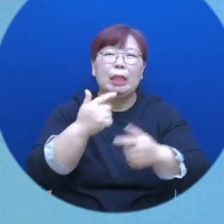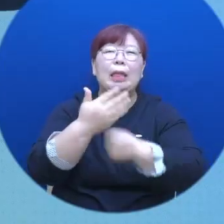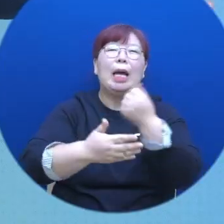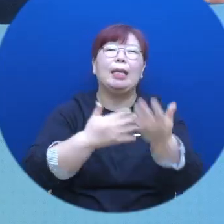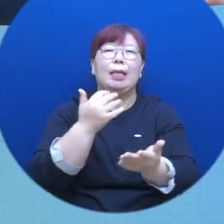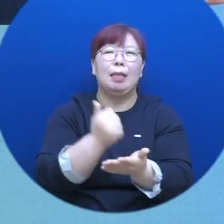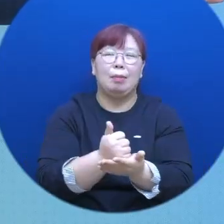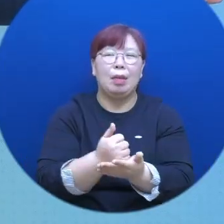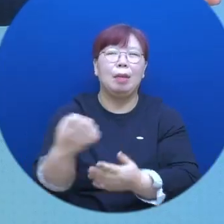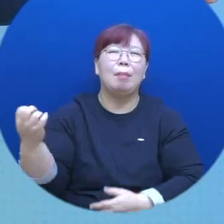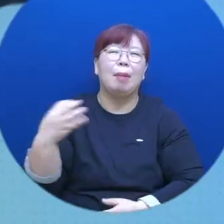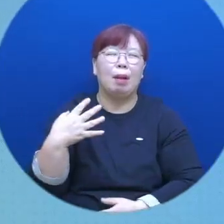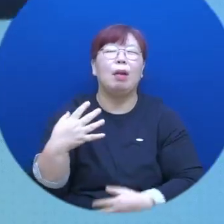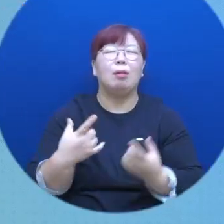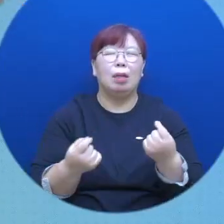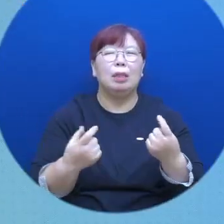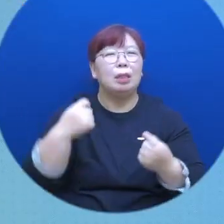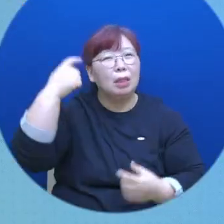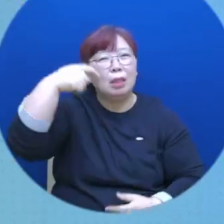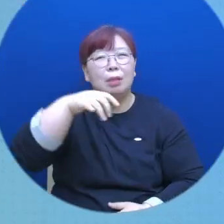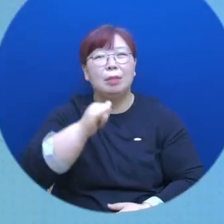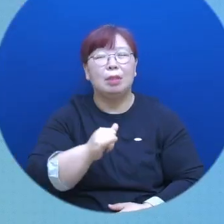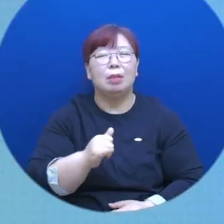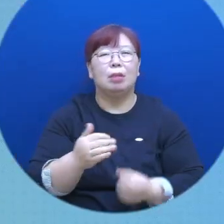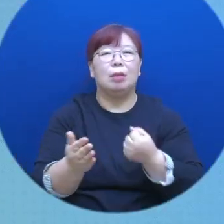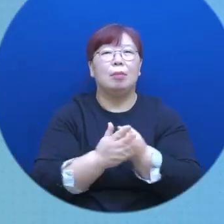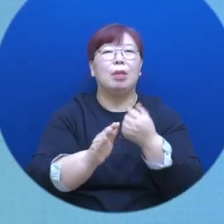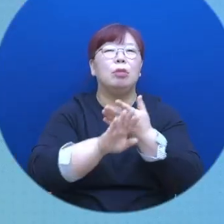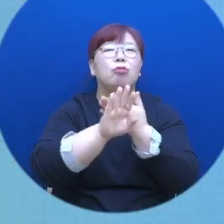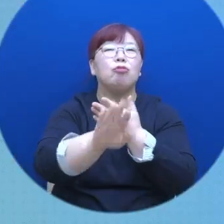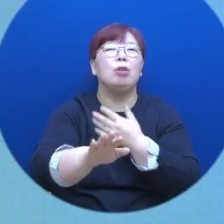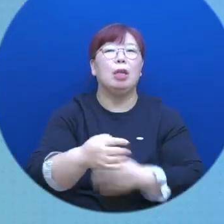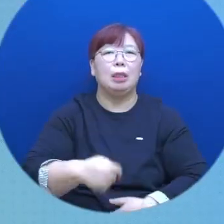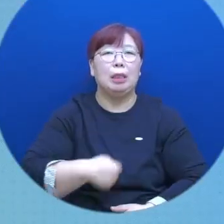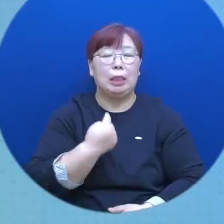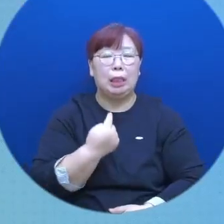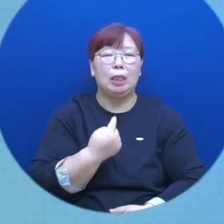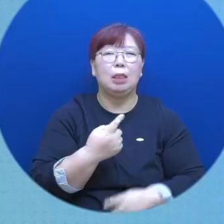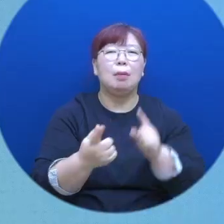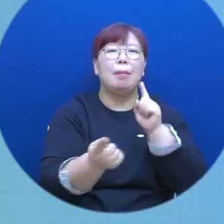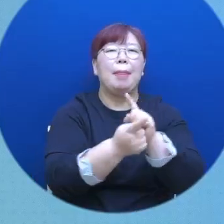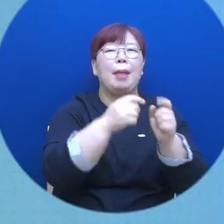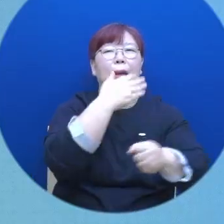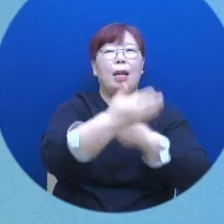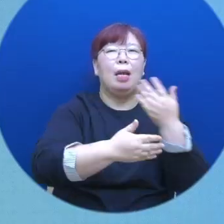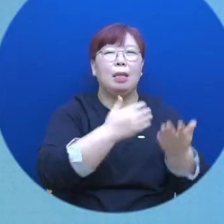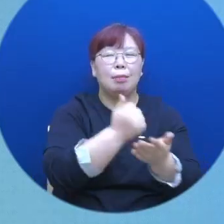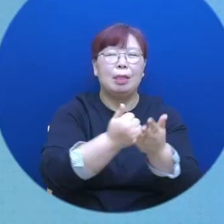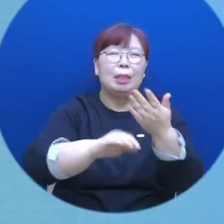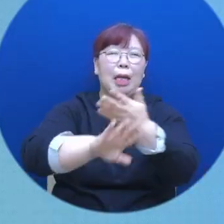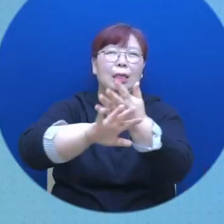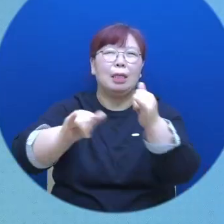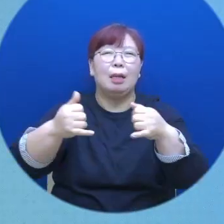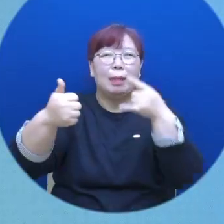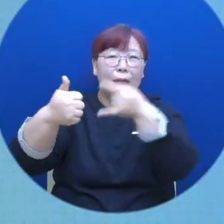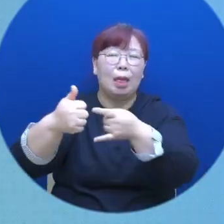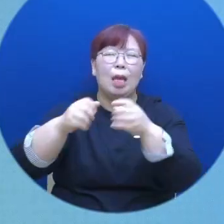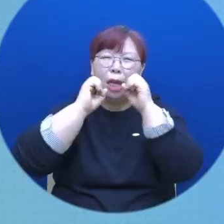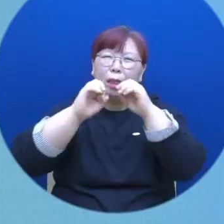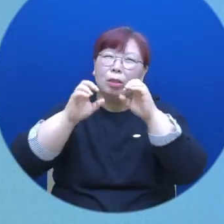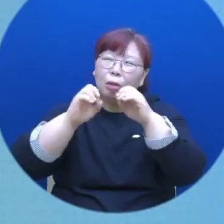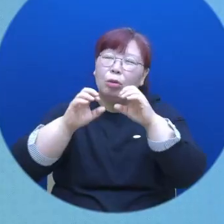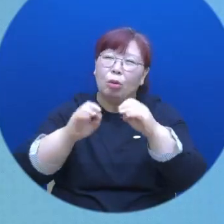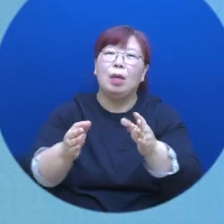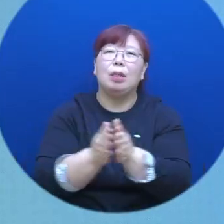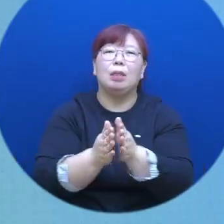그는 하나님을 만났어요. 그리고 난 이후에 자기가 만난 하나님을 만나는 사람마다 전도하는 거예요.